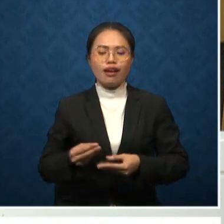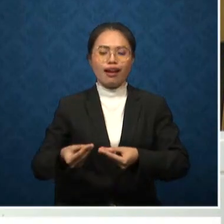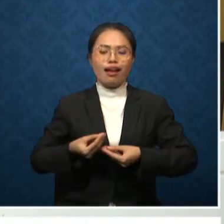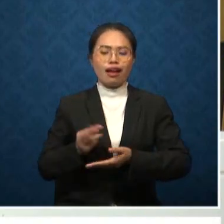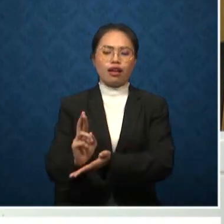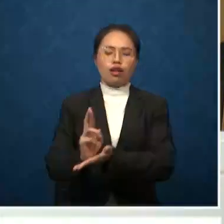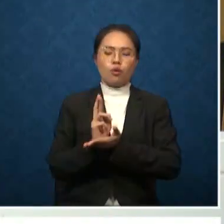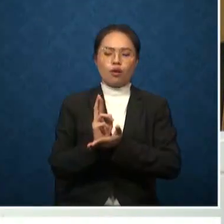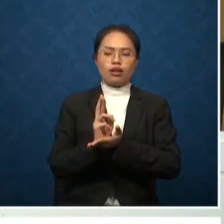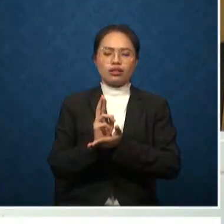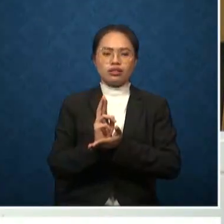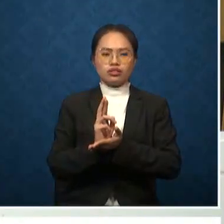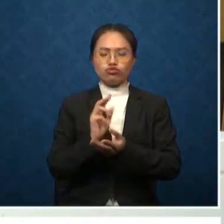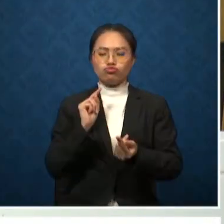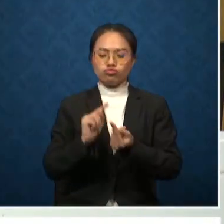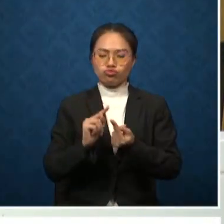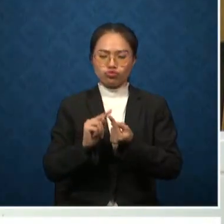นตรีคลังประจำปี